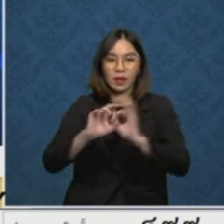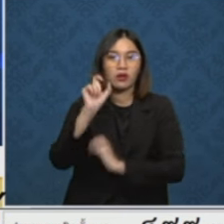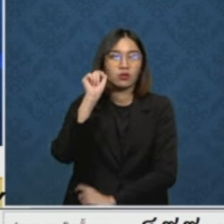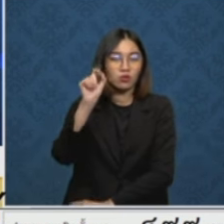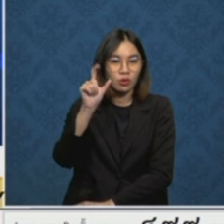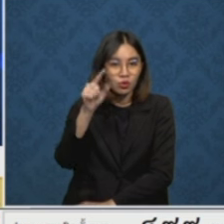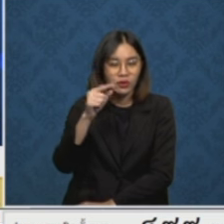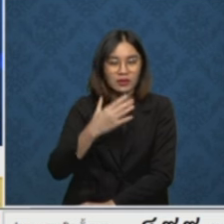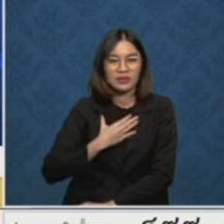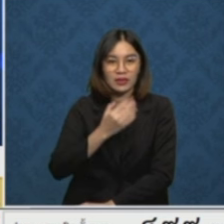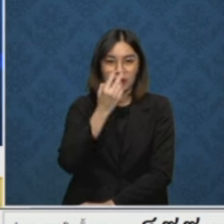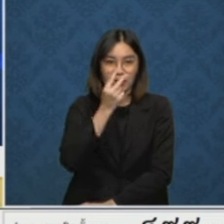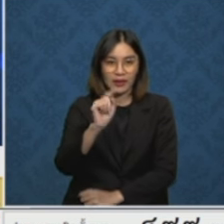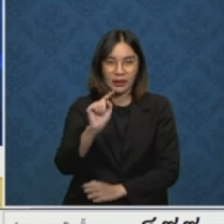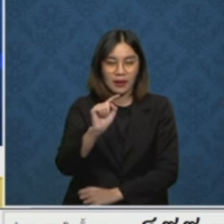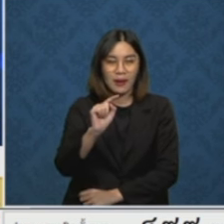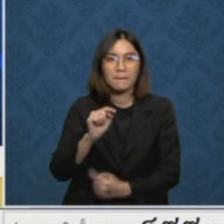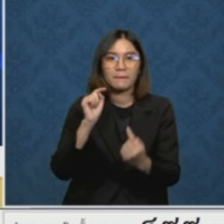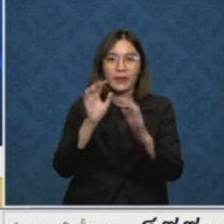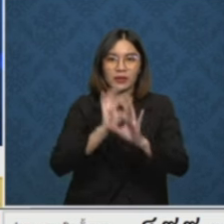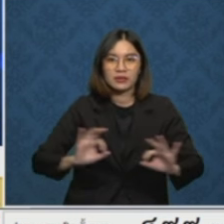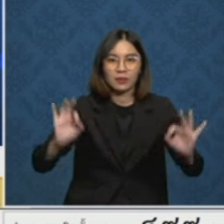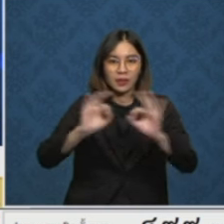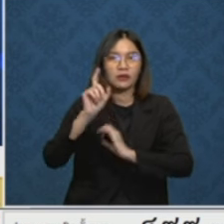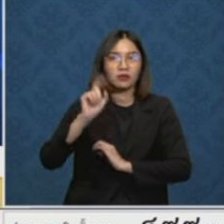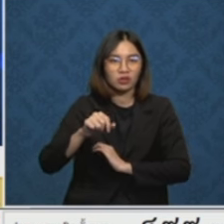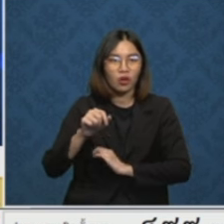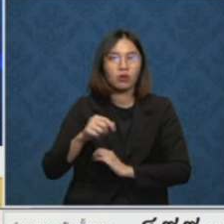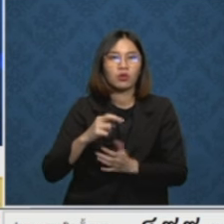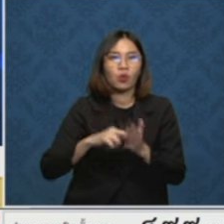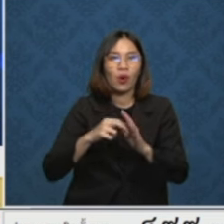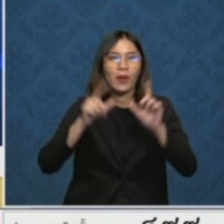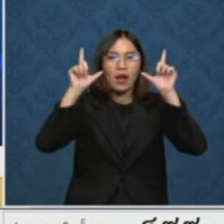อย่างเดียวที่ฉันเห็นก็คือความจำเป็นที่จะต้องรักษาหน้าของรัฐบาล